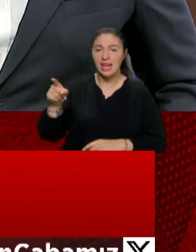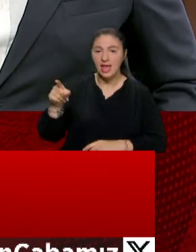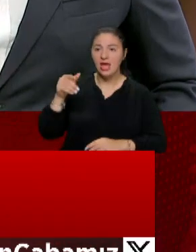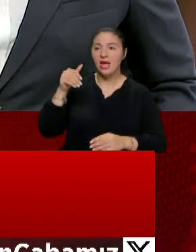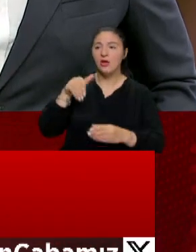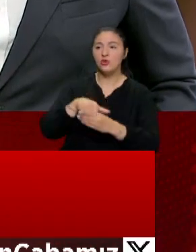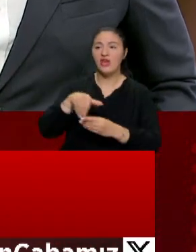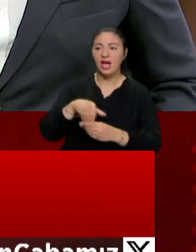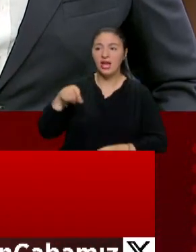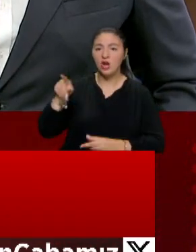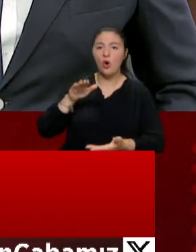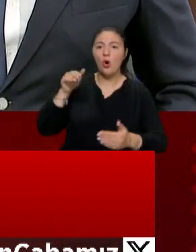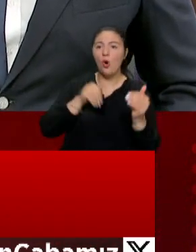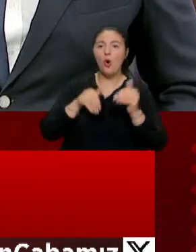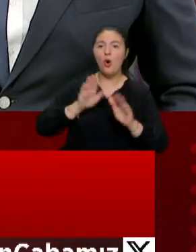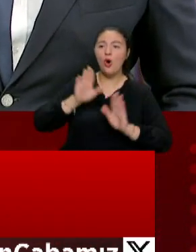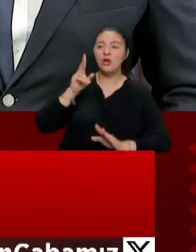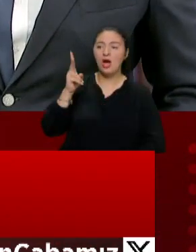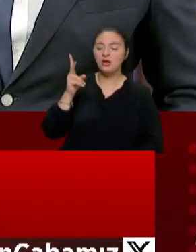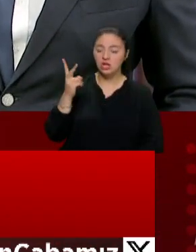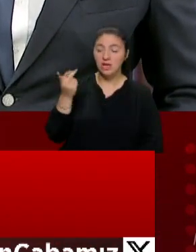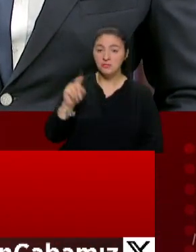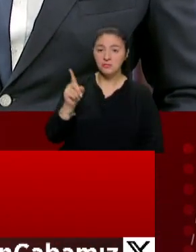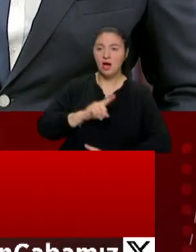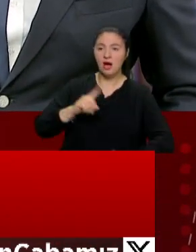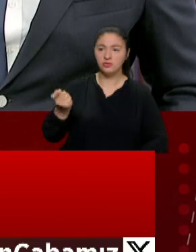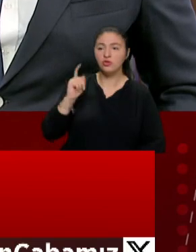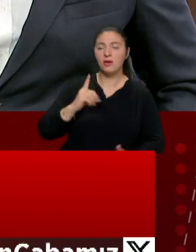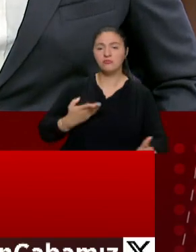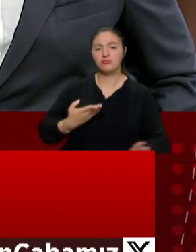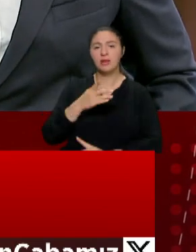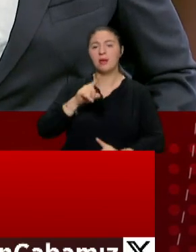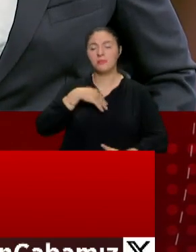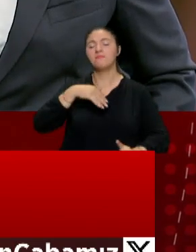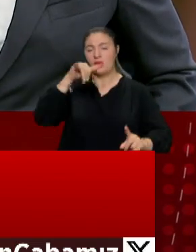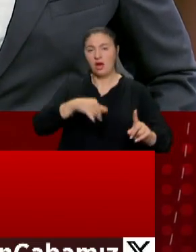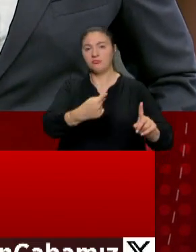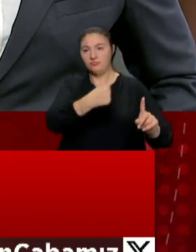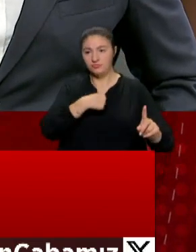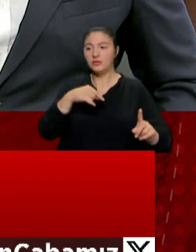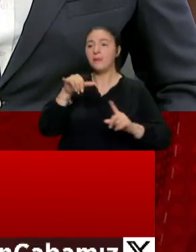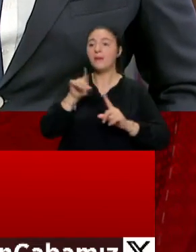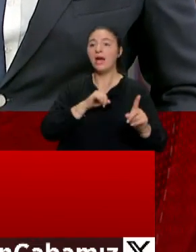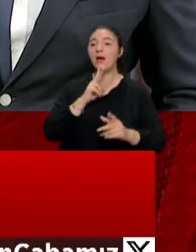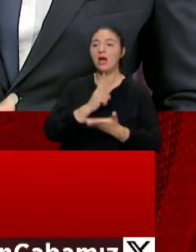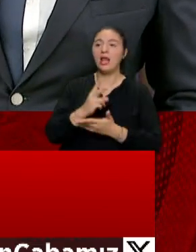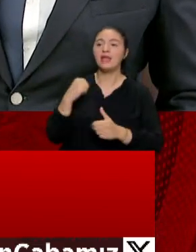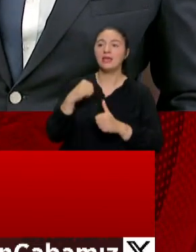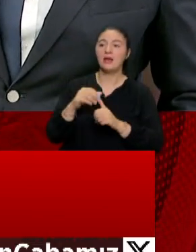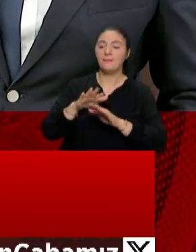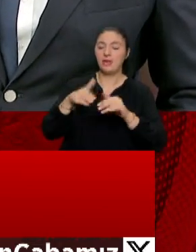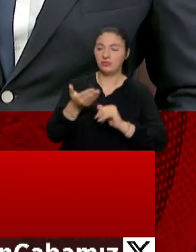meclis üyelerinin oyuyla reddedildi iki defa getirdik sonrasında mahkemeye götürdük mahkeme bizi haklı buldu mahkeme kararıyla tekrar